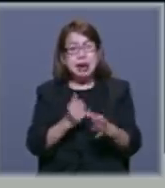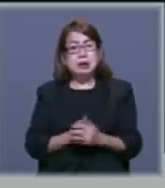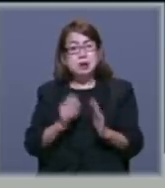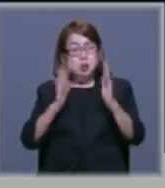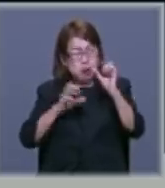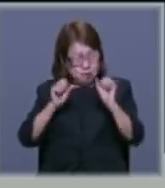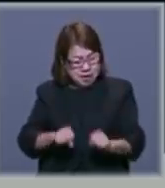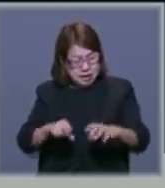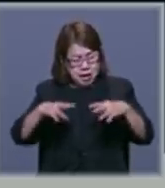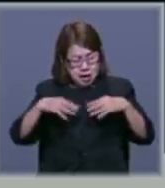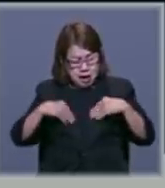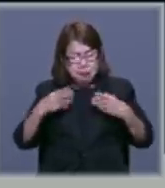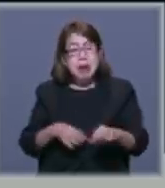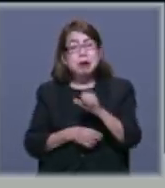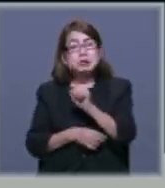ราษฎร